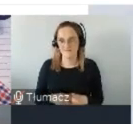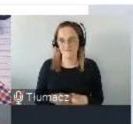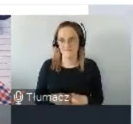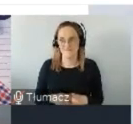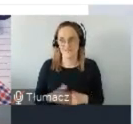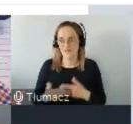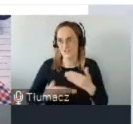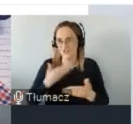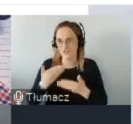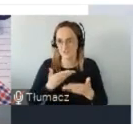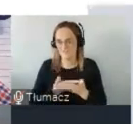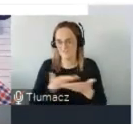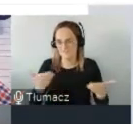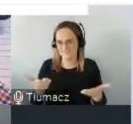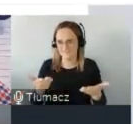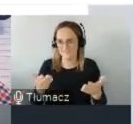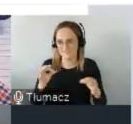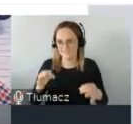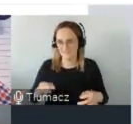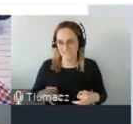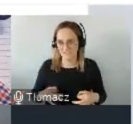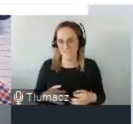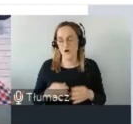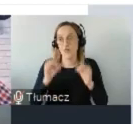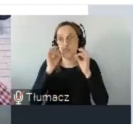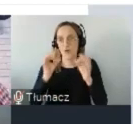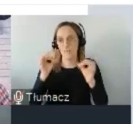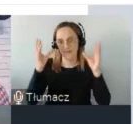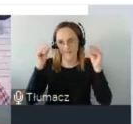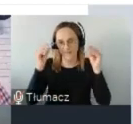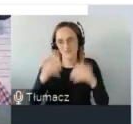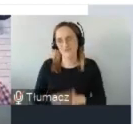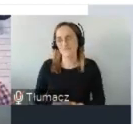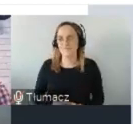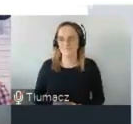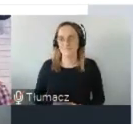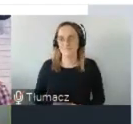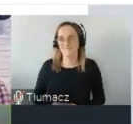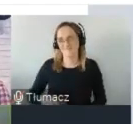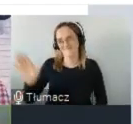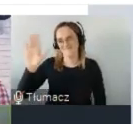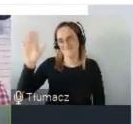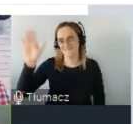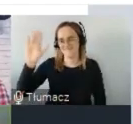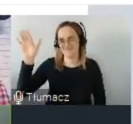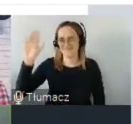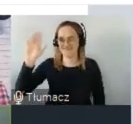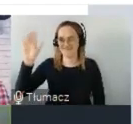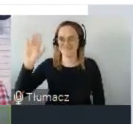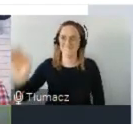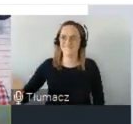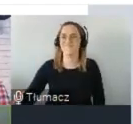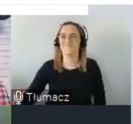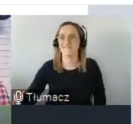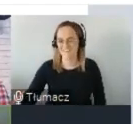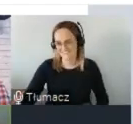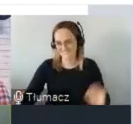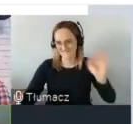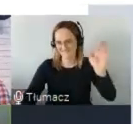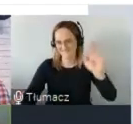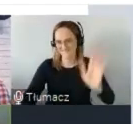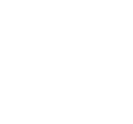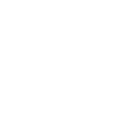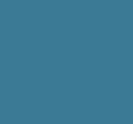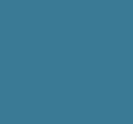teraz życzę wszystkim z państwa dobrego wieczoru i spokoju. Dobrego wieczoru, wszystkiego dobrego. Do widzenia.